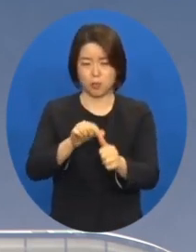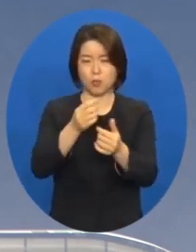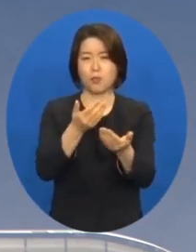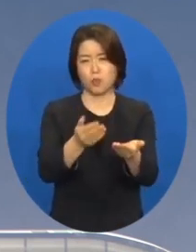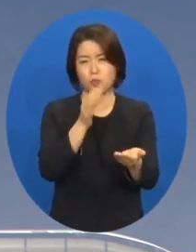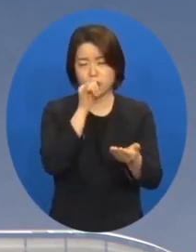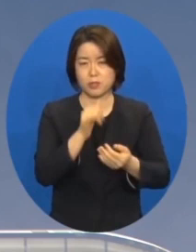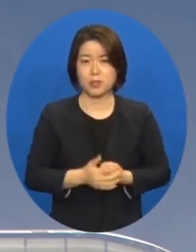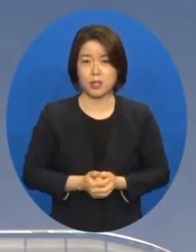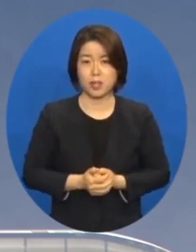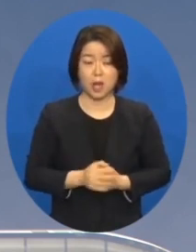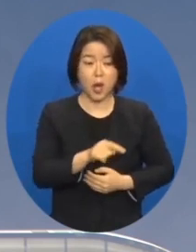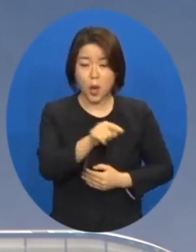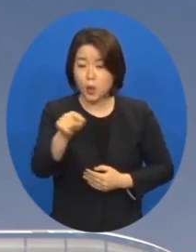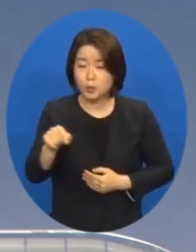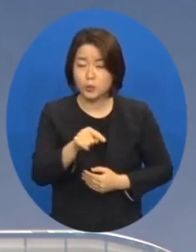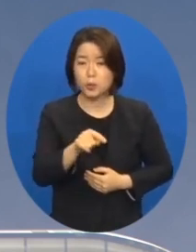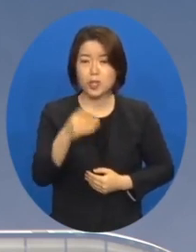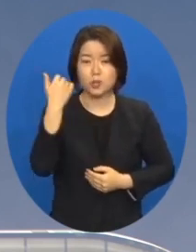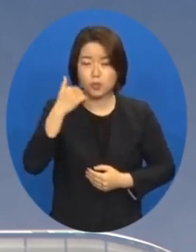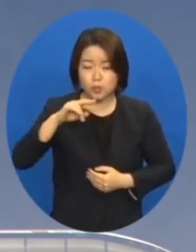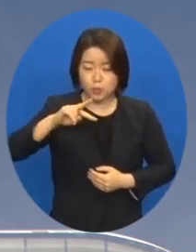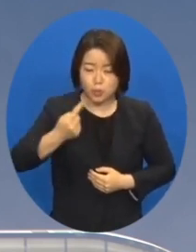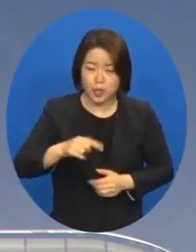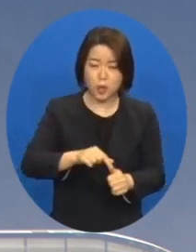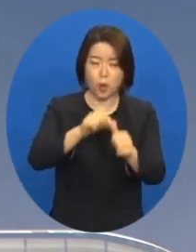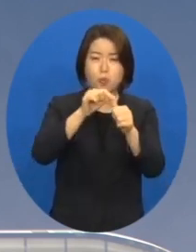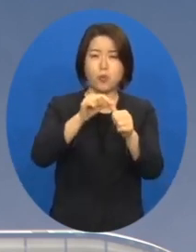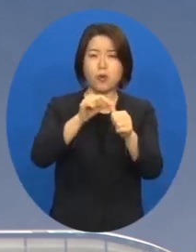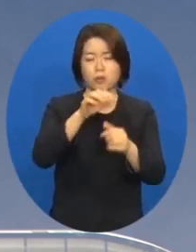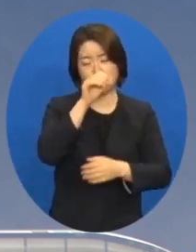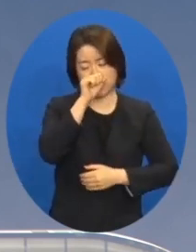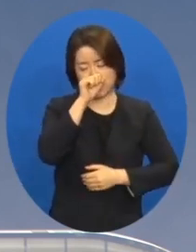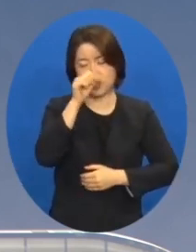그래서 그 중에서 누구라도 구원할 수 있었으면 좋겠다는 거죠.